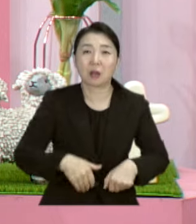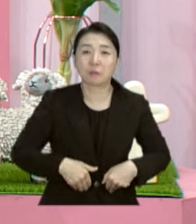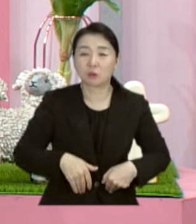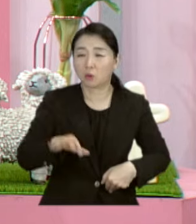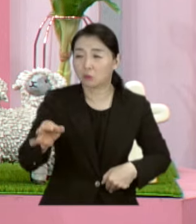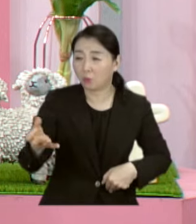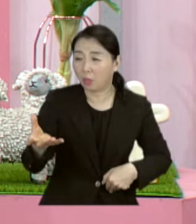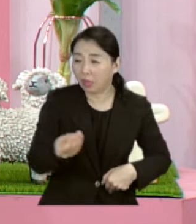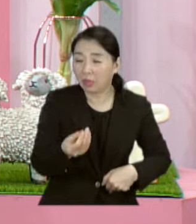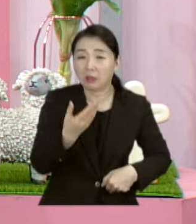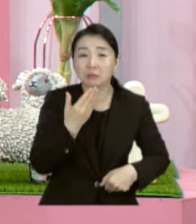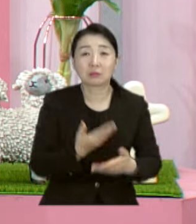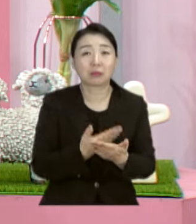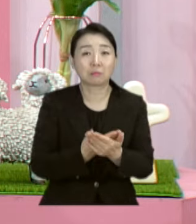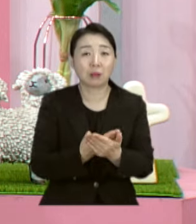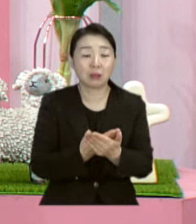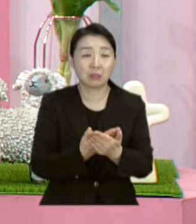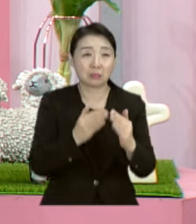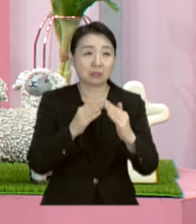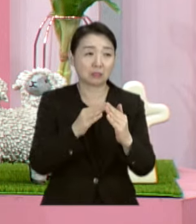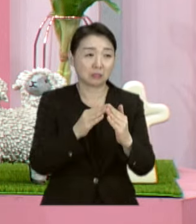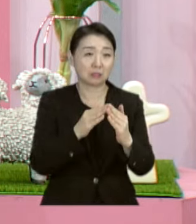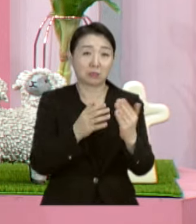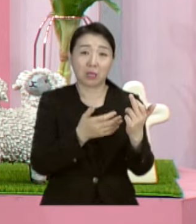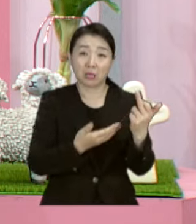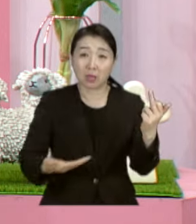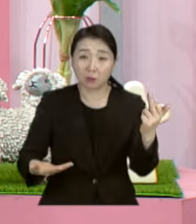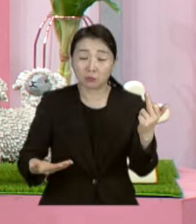자금을 달라. 자기 집이 강원도인데